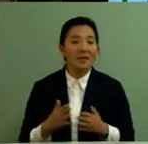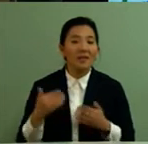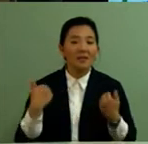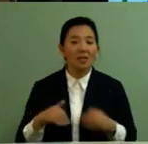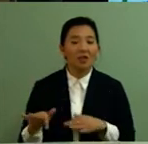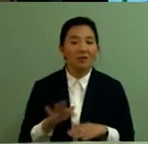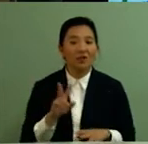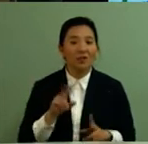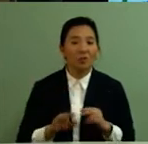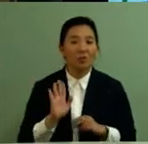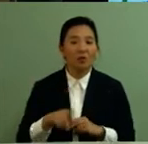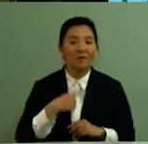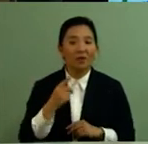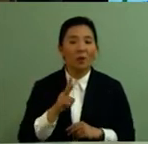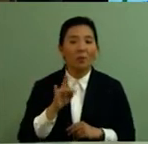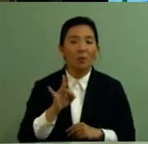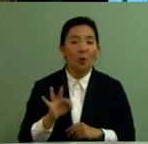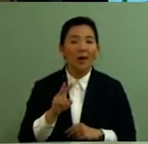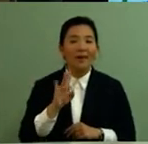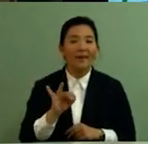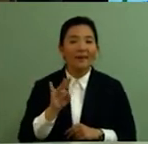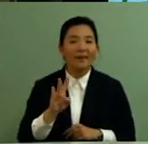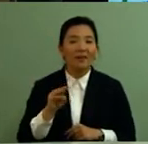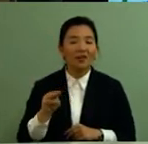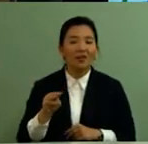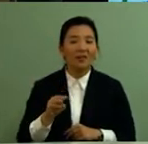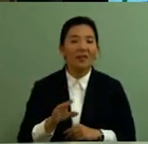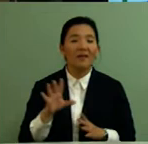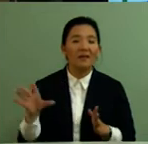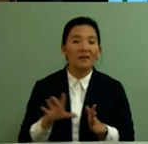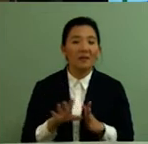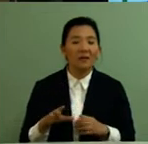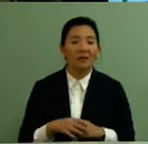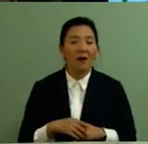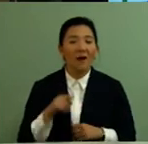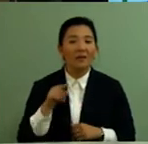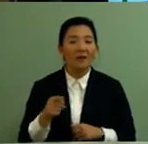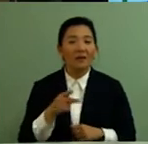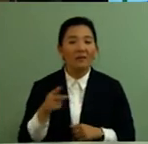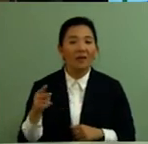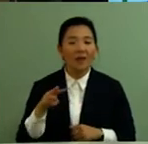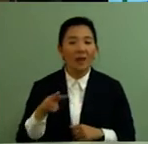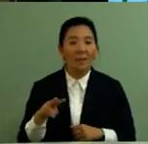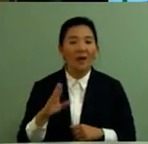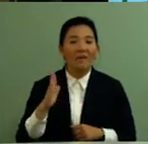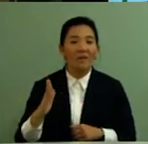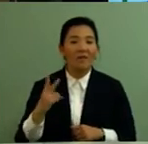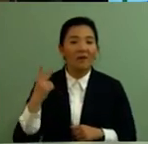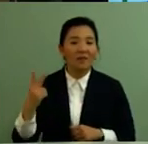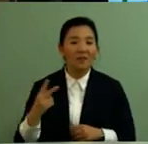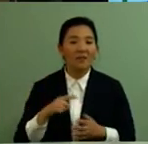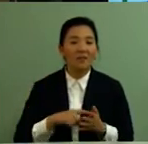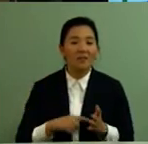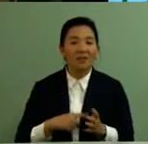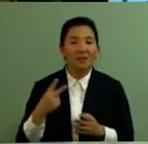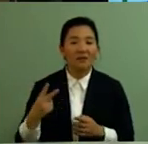движется, значит мы будем говорить про кинетическую энергию. Кинетическая энергия, она равна mv квадрат разделить